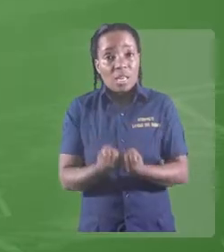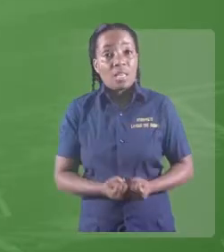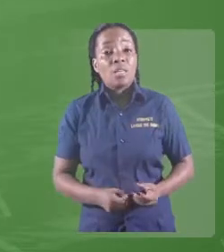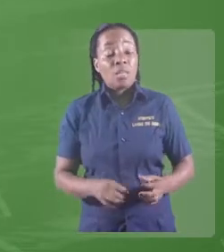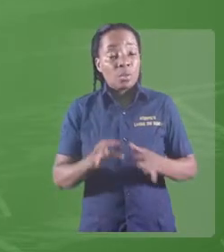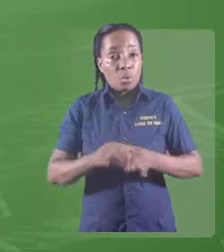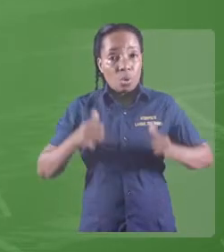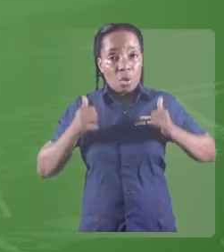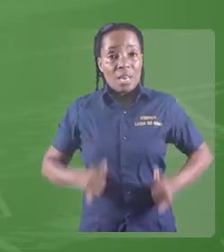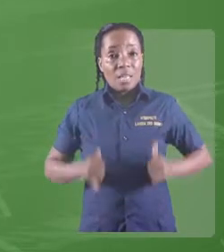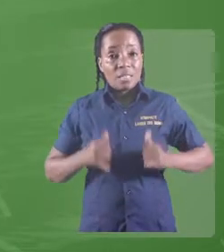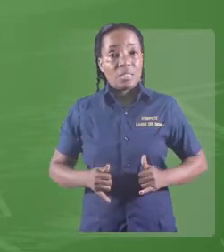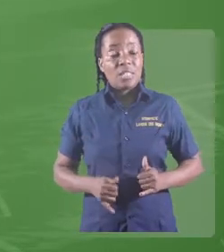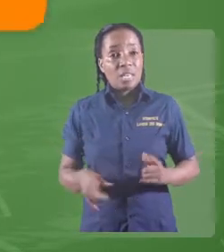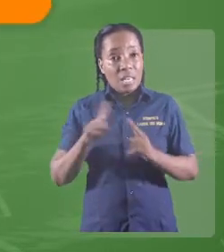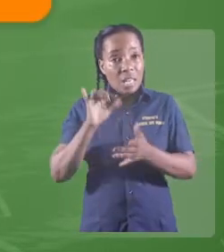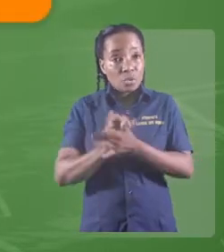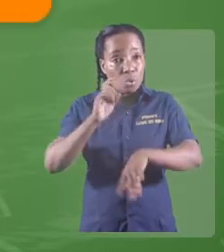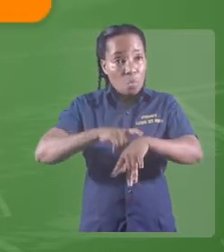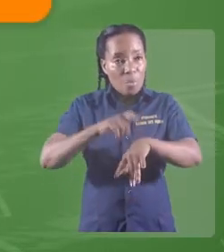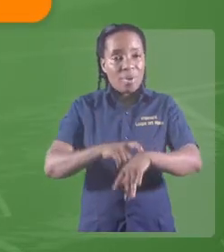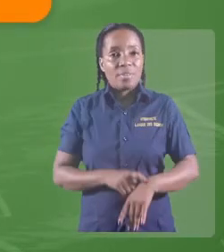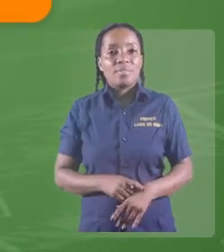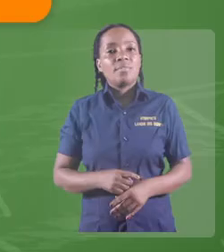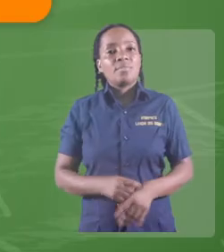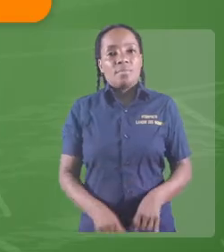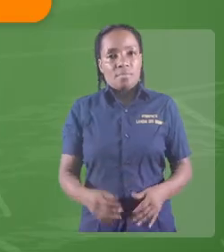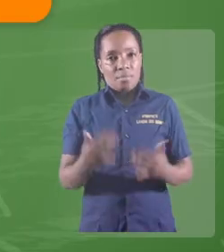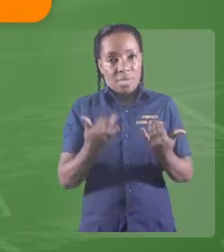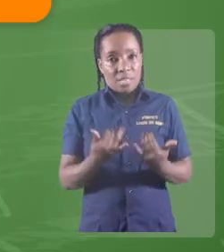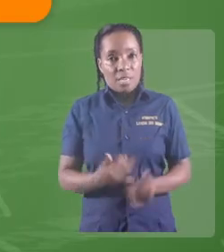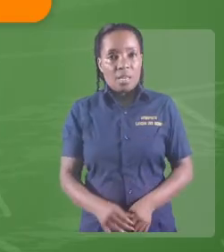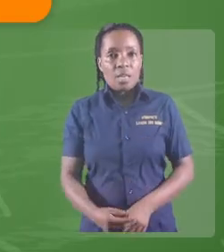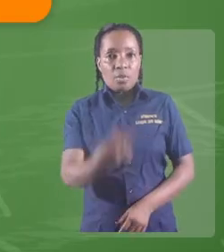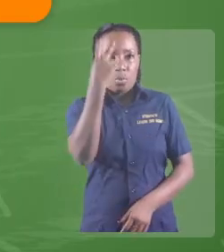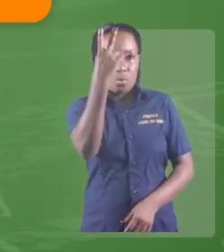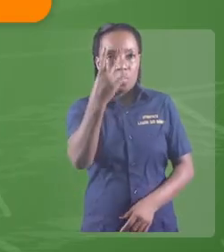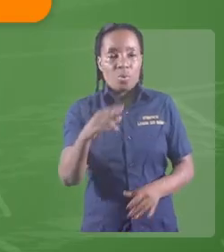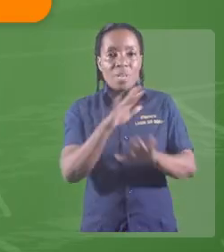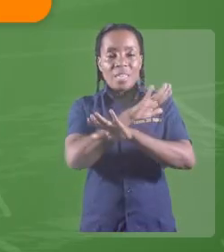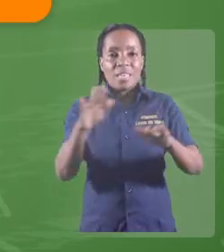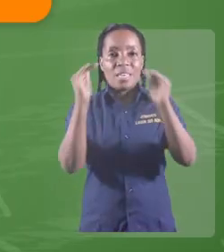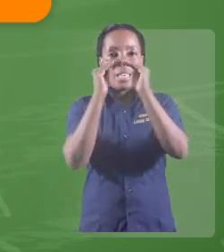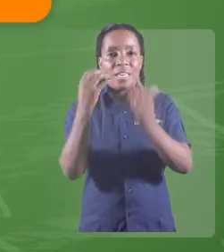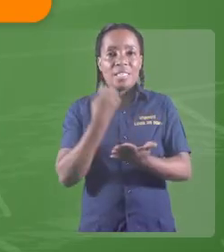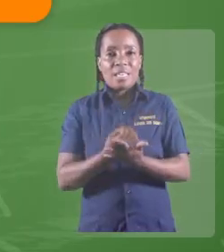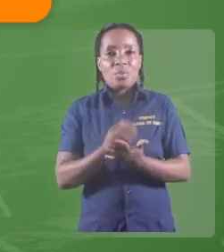cette époque? Nous passons au second point, l'inégalité économique et